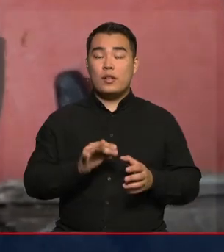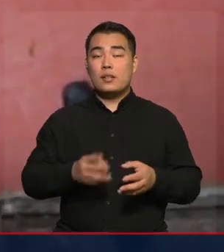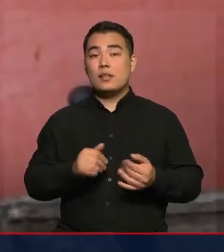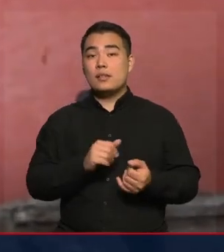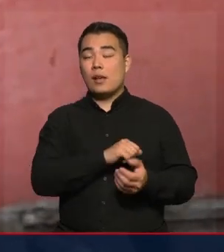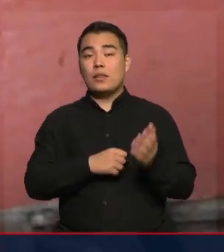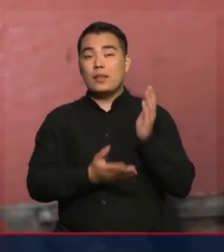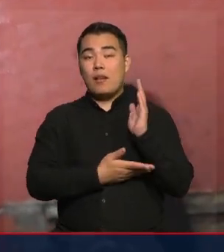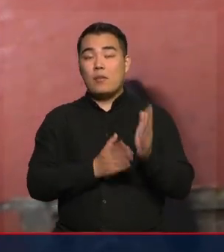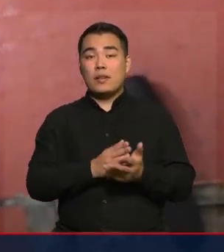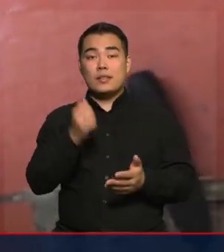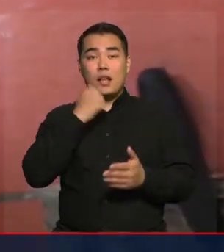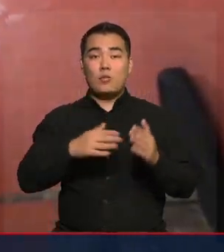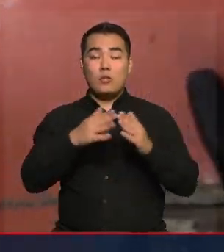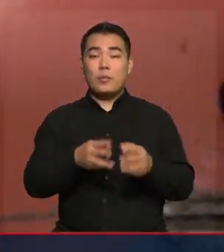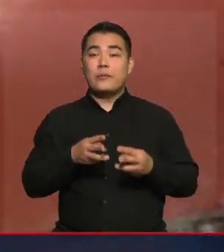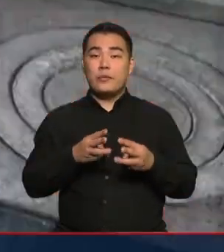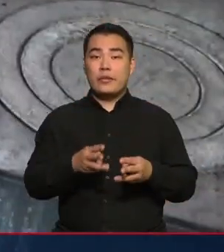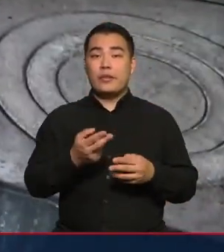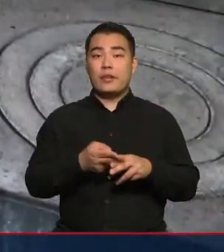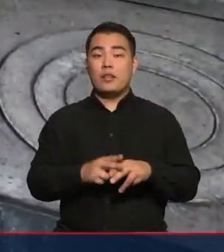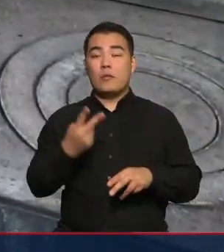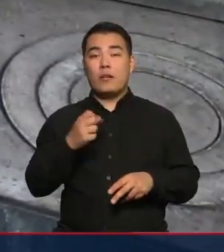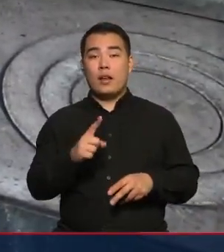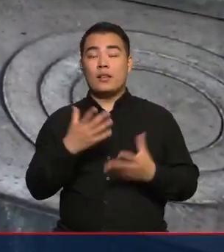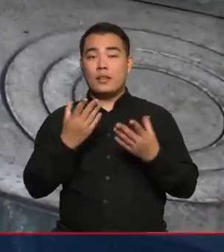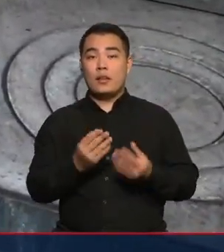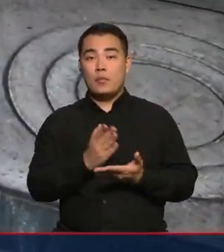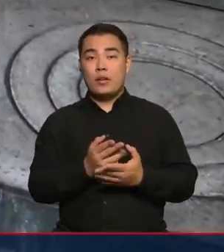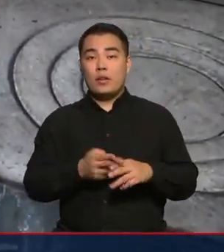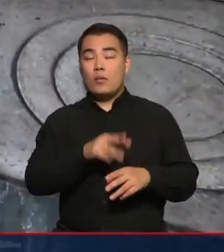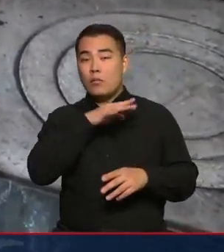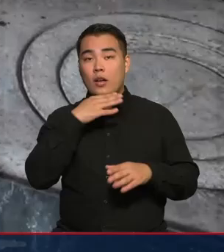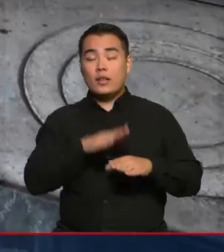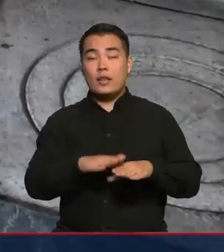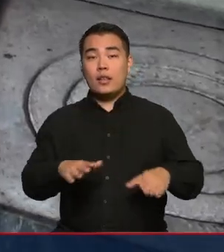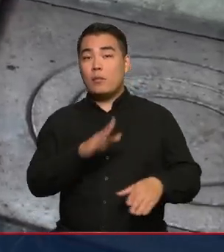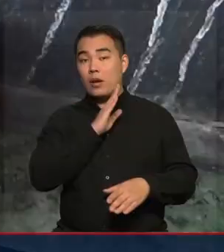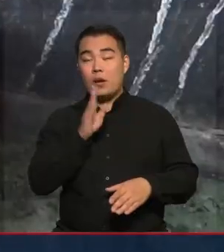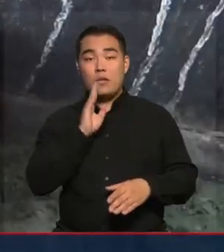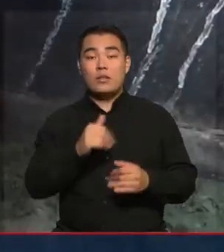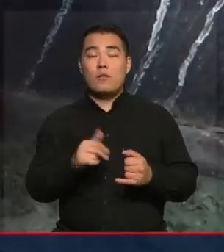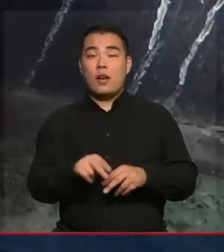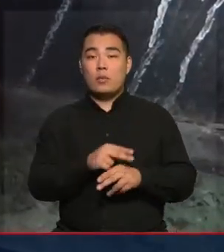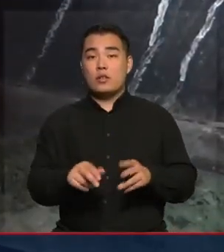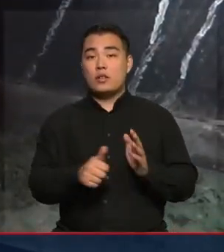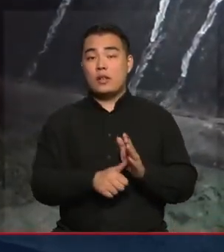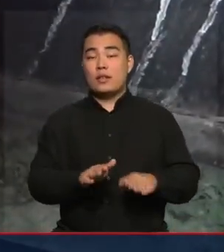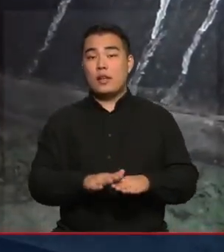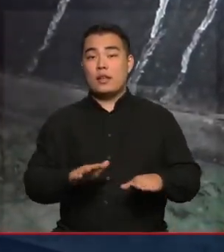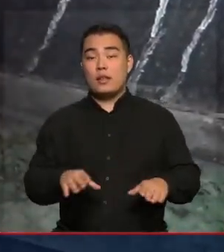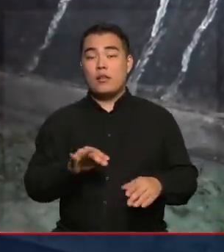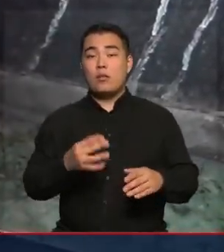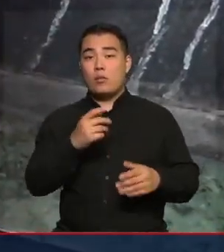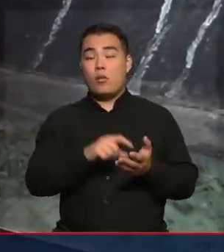Оксана Цыганова свой старенький дом протапливает не меньше 2 раз в день. Она многодетная мать, воспитывает 6 детей. В комнатах должно